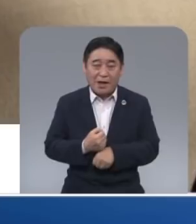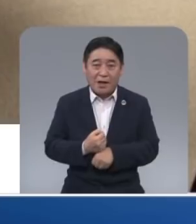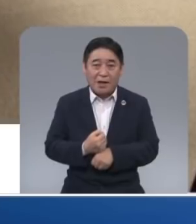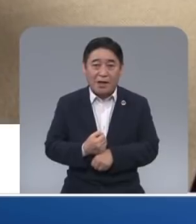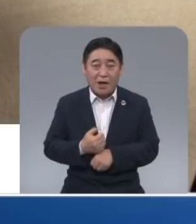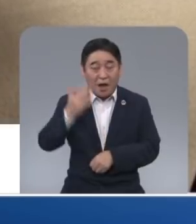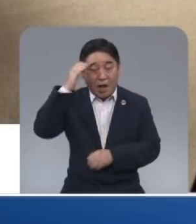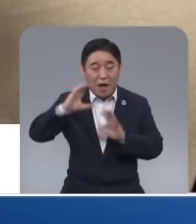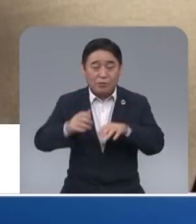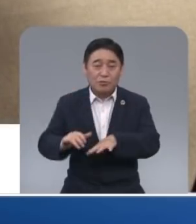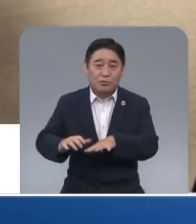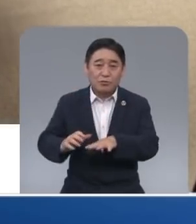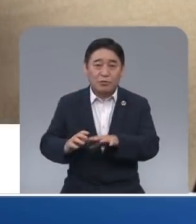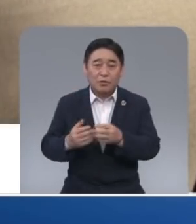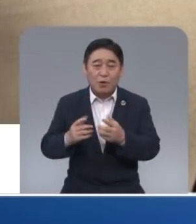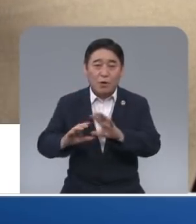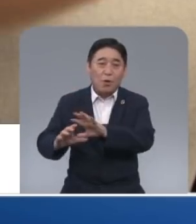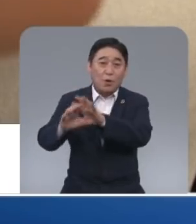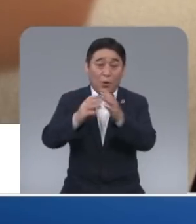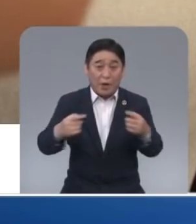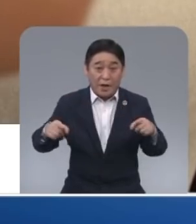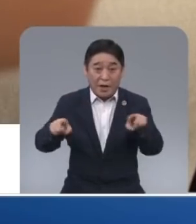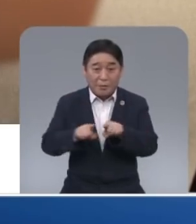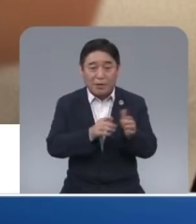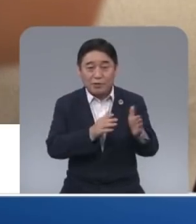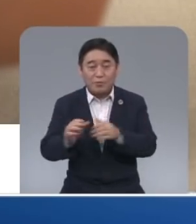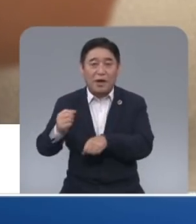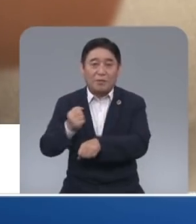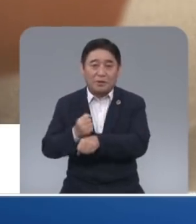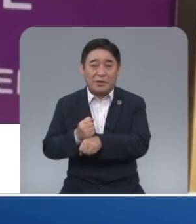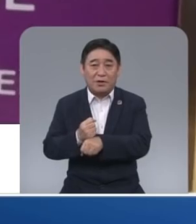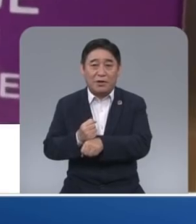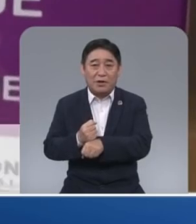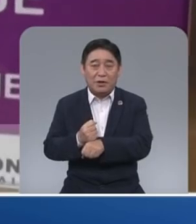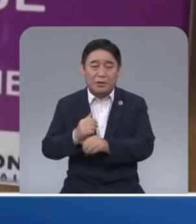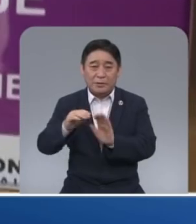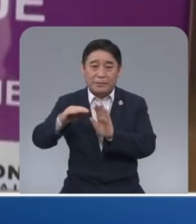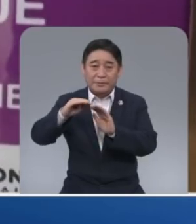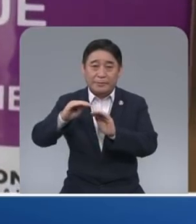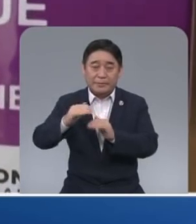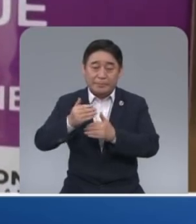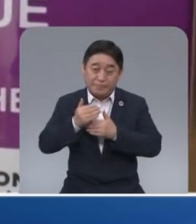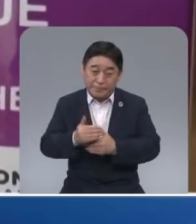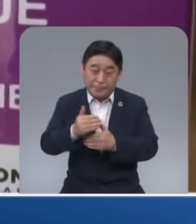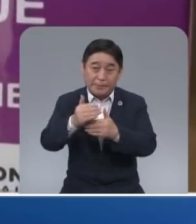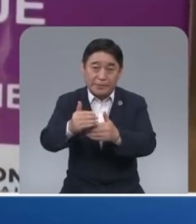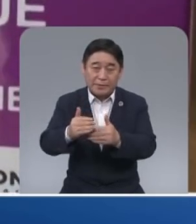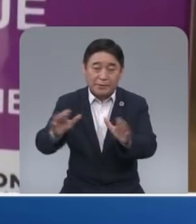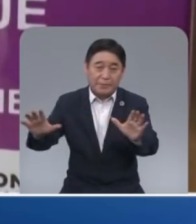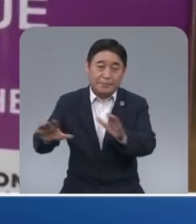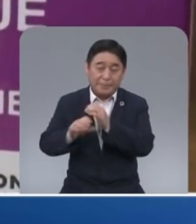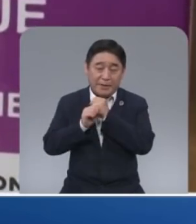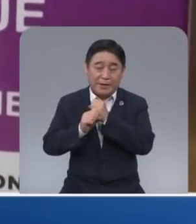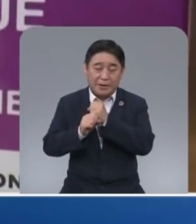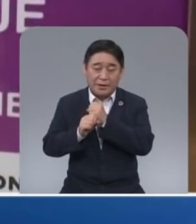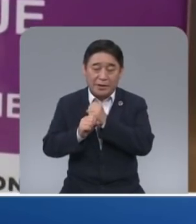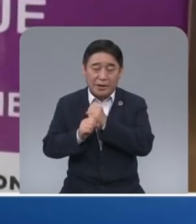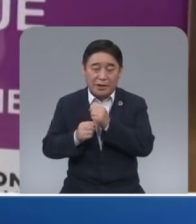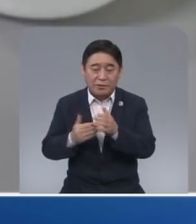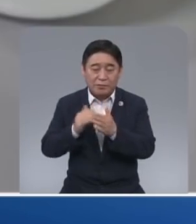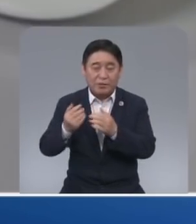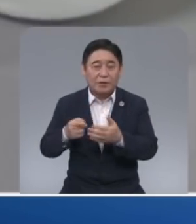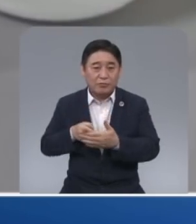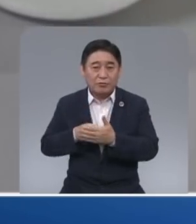위드 코로나를 이제 준비를 하면서 네. 공청회를 거쳐서 점진적으로 의견을 받고 점진적으로 추진을